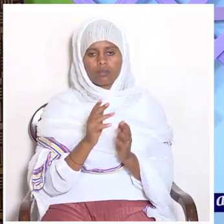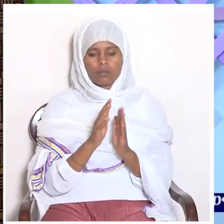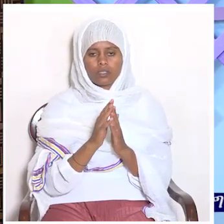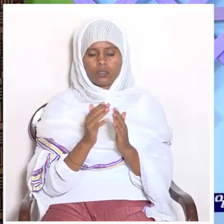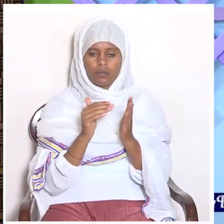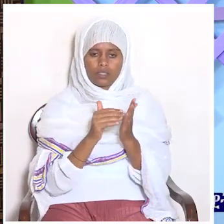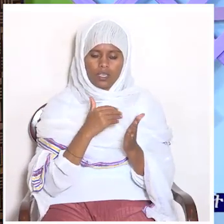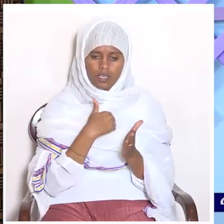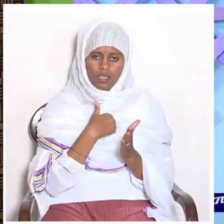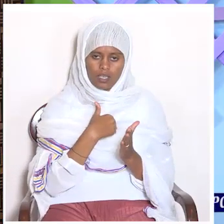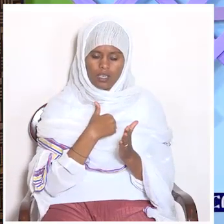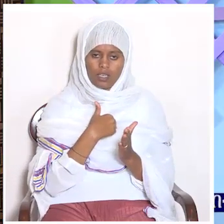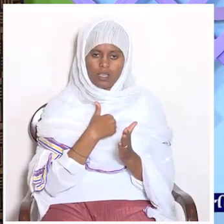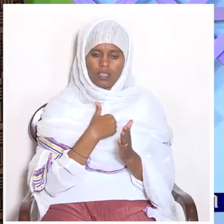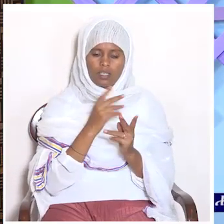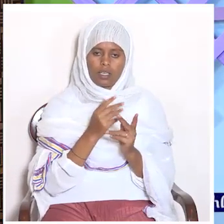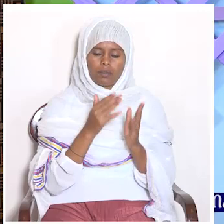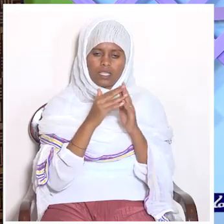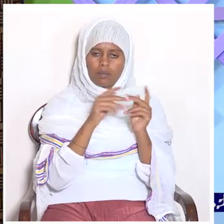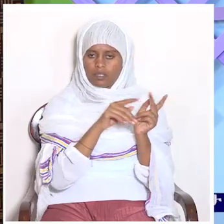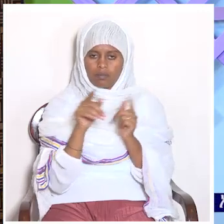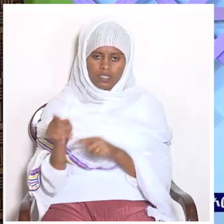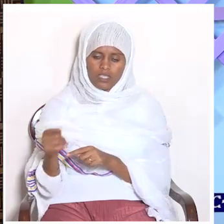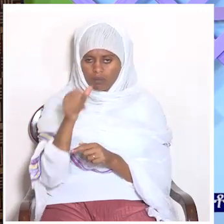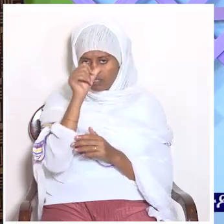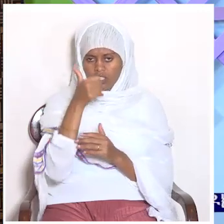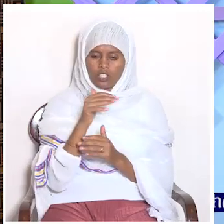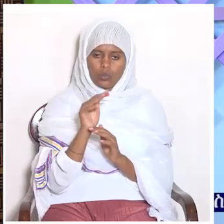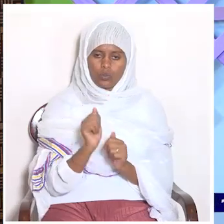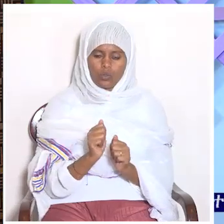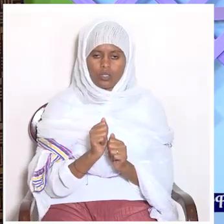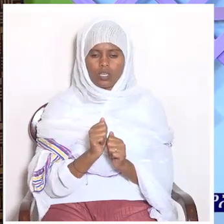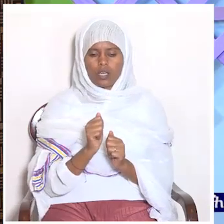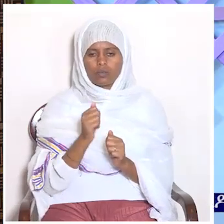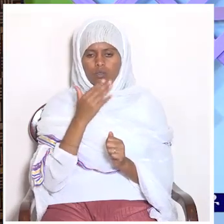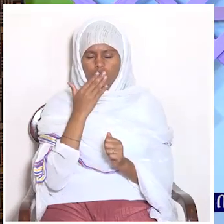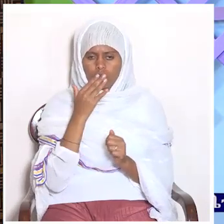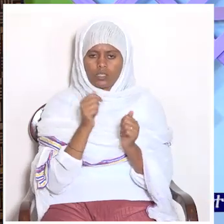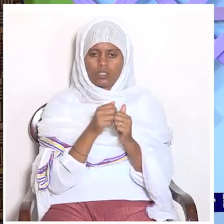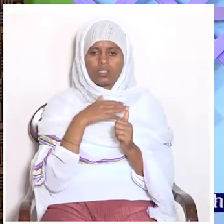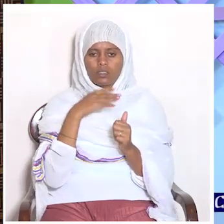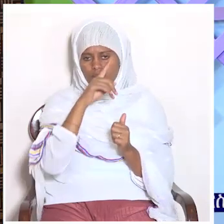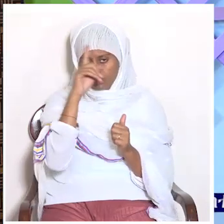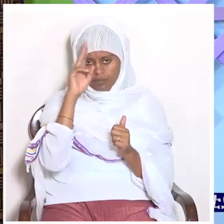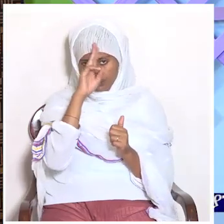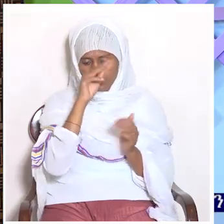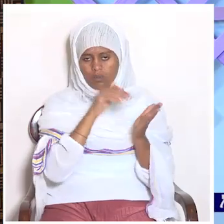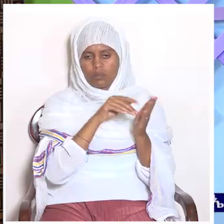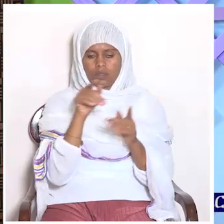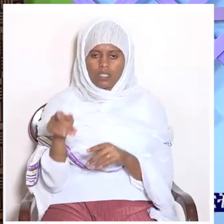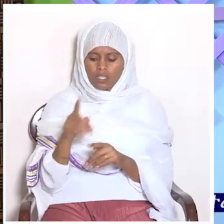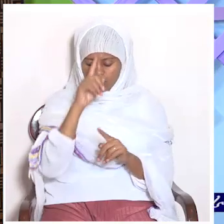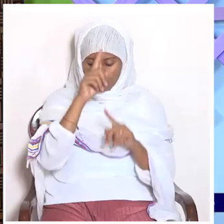قدس الدينجل كم تبصحنا قدس الدينجل كم تمسنا أبغز يشجر يخون أبغز يرهوا قدس الدينجل كم